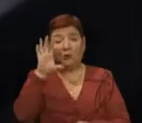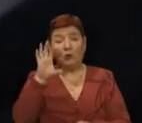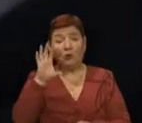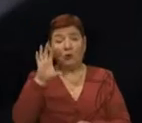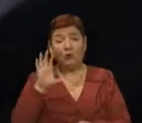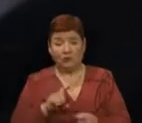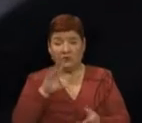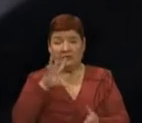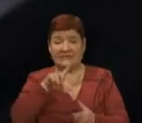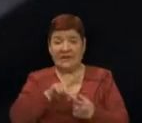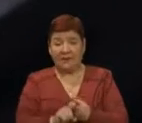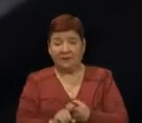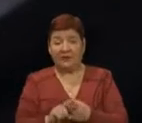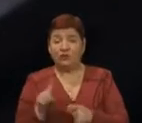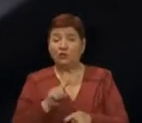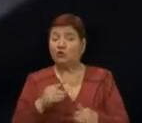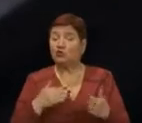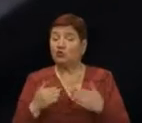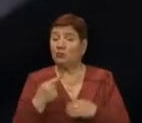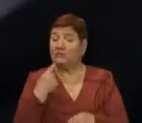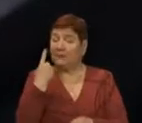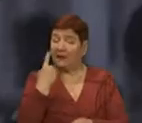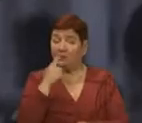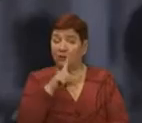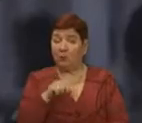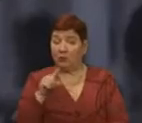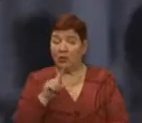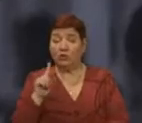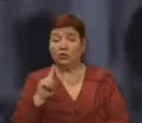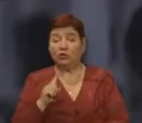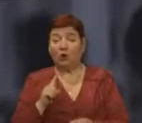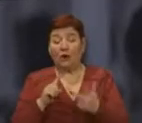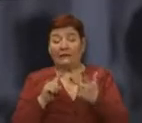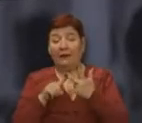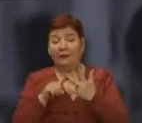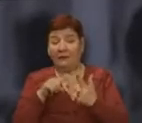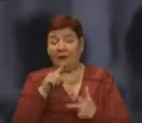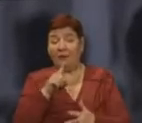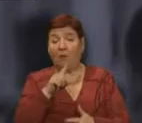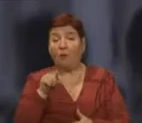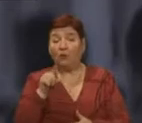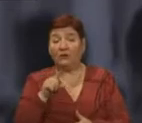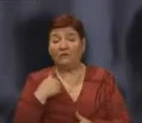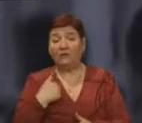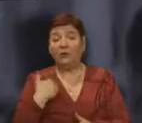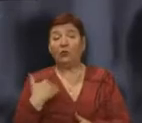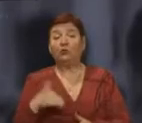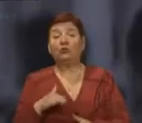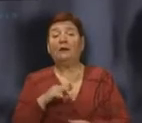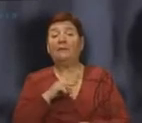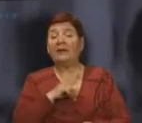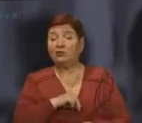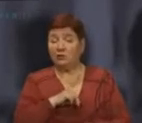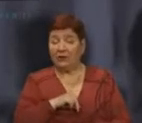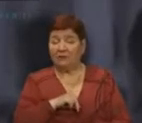законодавчо це закріпити. Це що стосується перших 2 пунктів. Що стосується 3-го пункту, то він вже працює